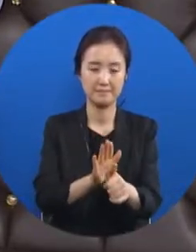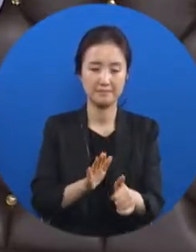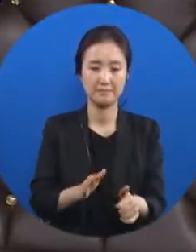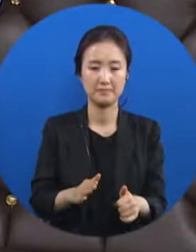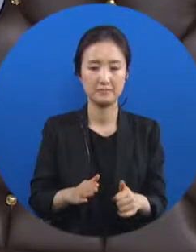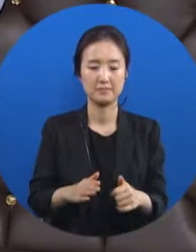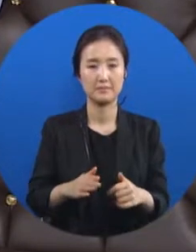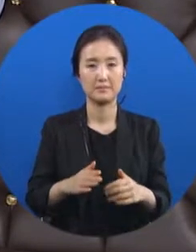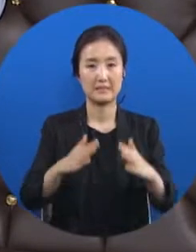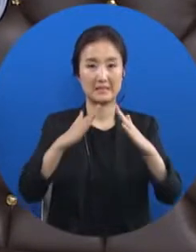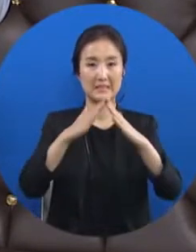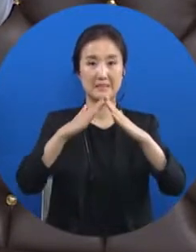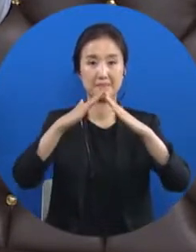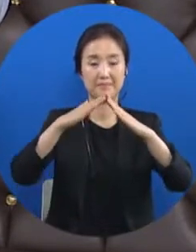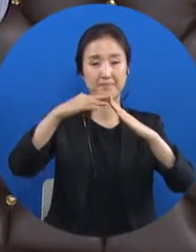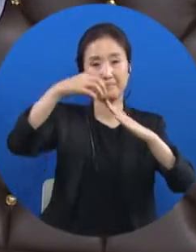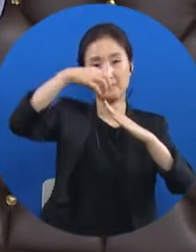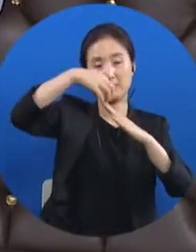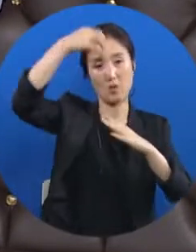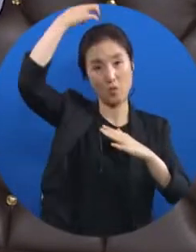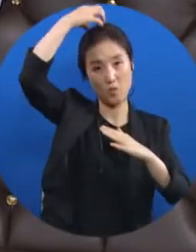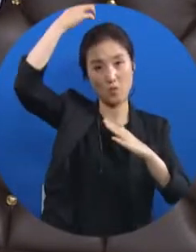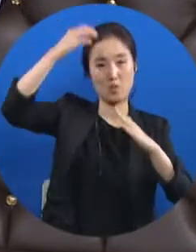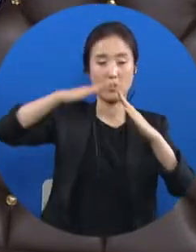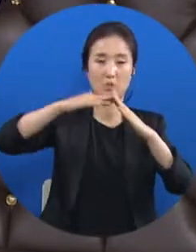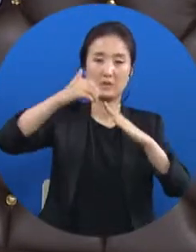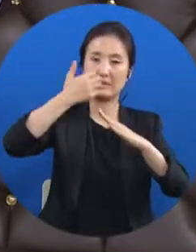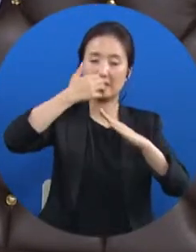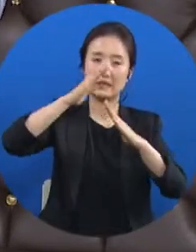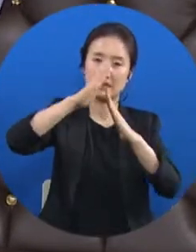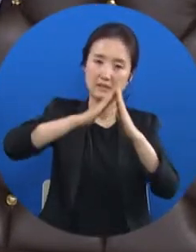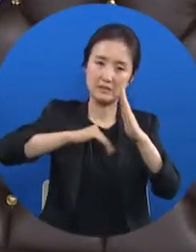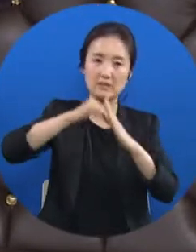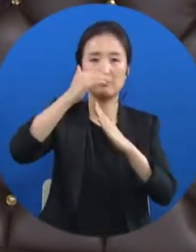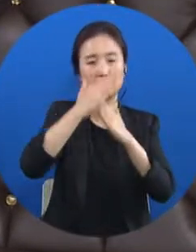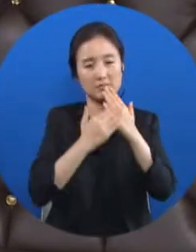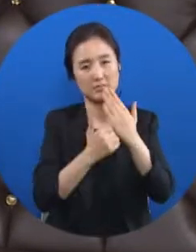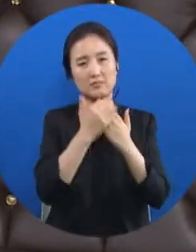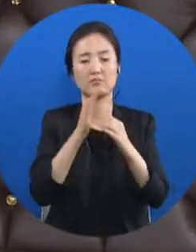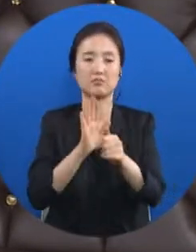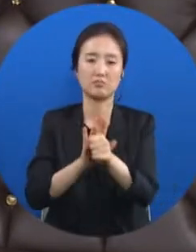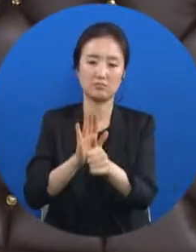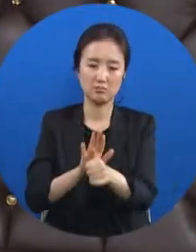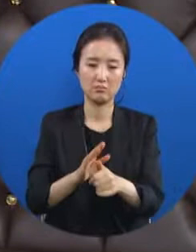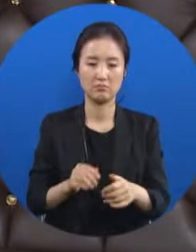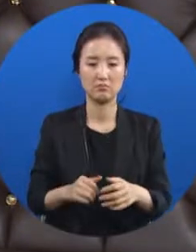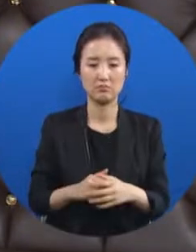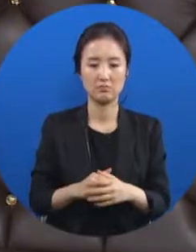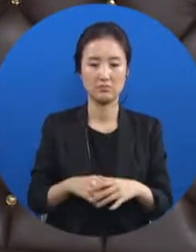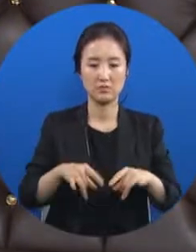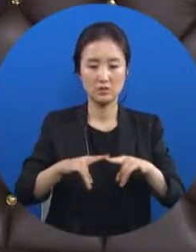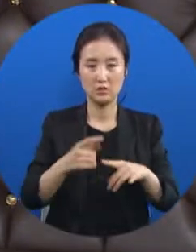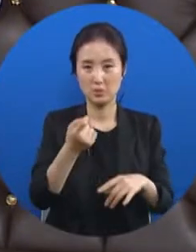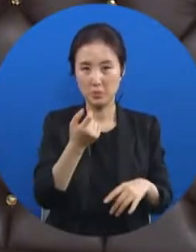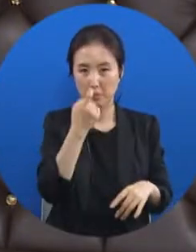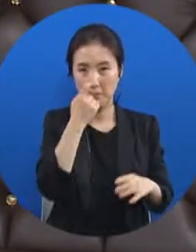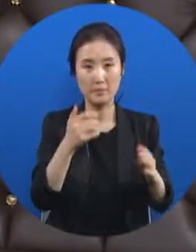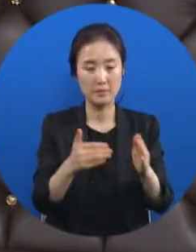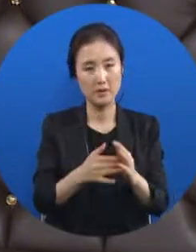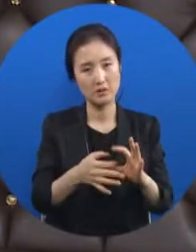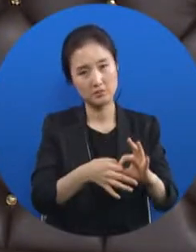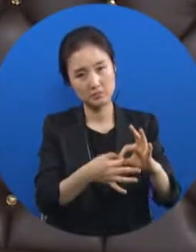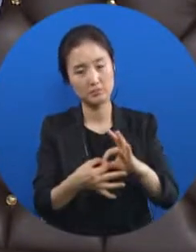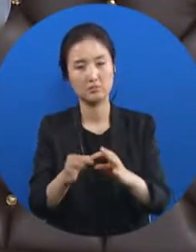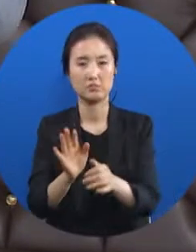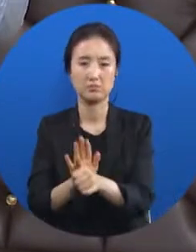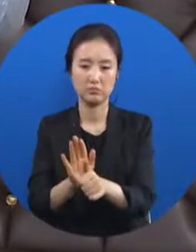옥상 루프 이제 천장 이렇게 색칠해 주고 뭐 그런 거 해주고 전기 그래도 좀 배웠으니까 배선 연결 좀